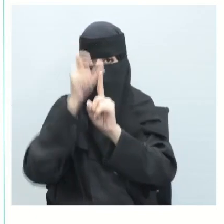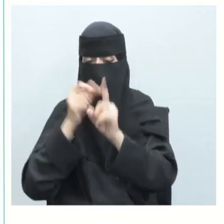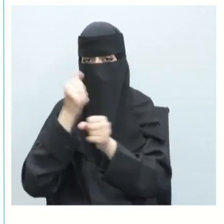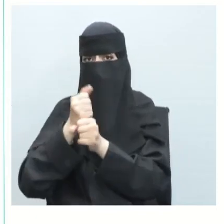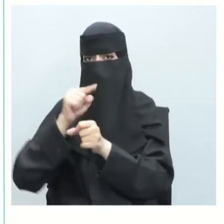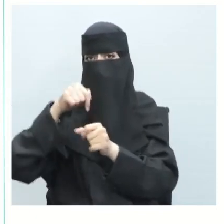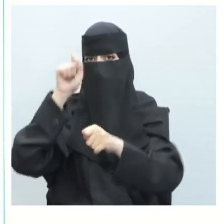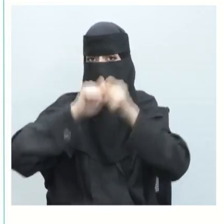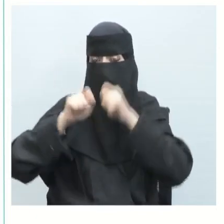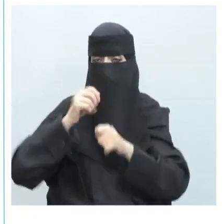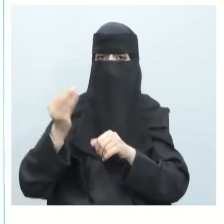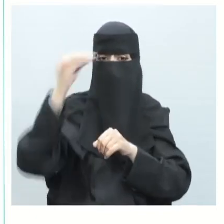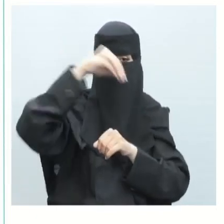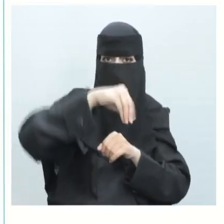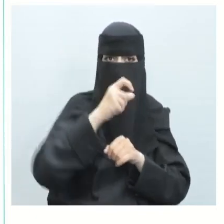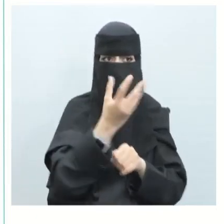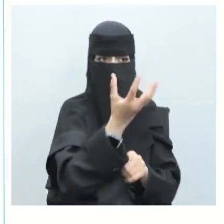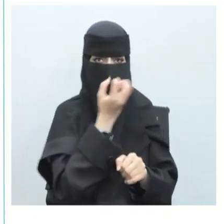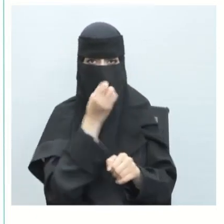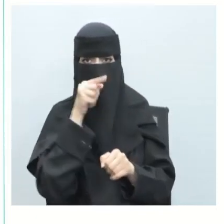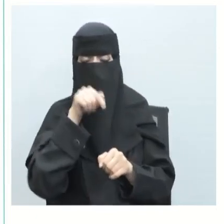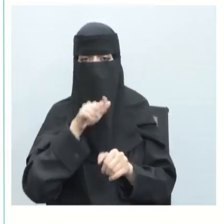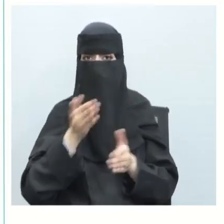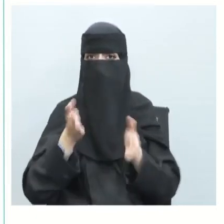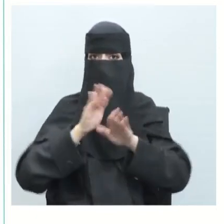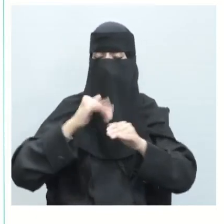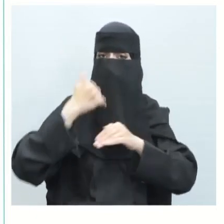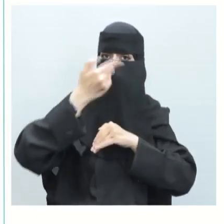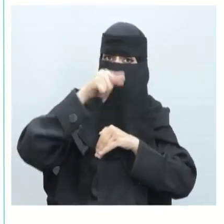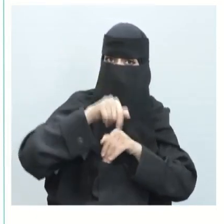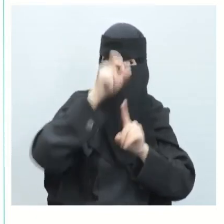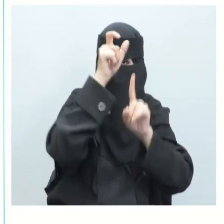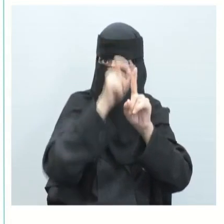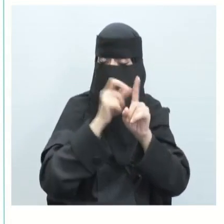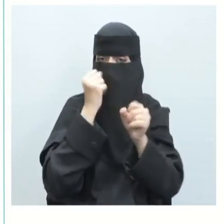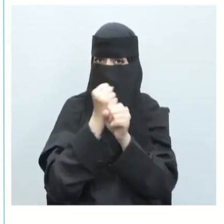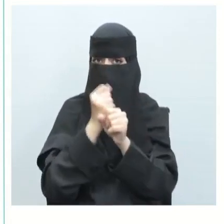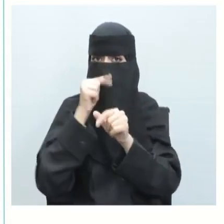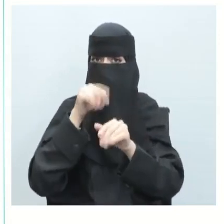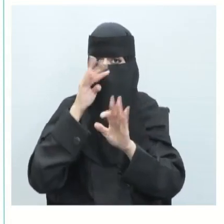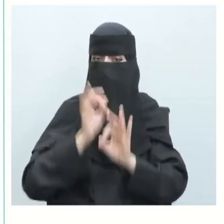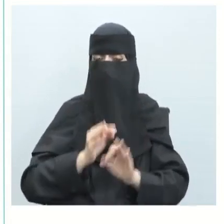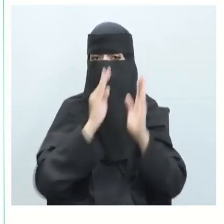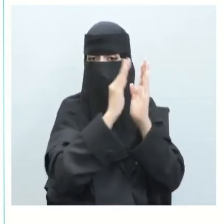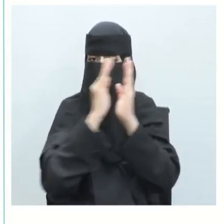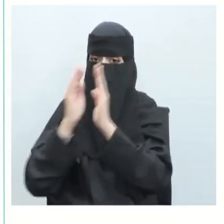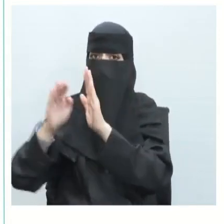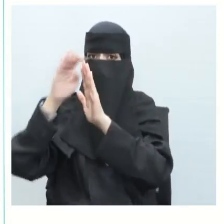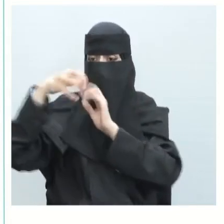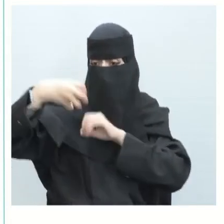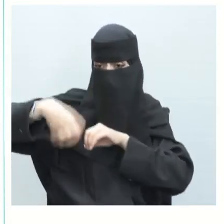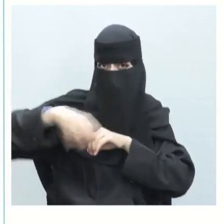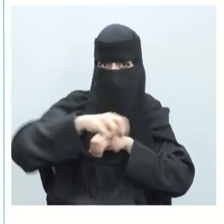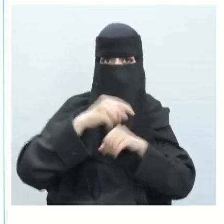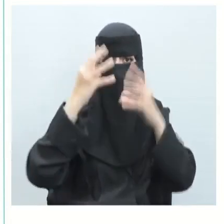اولا في عمليه التعيين والاستقطاب كذلك حينما ياتيني عمل لابد ان انظمه واقسم بناء على ان